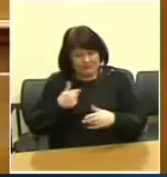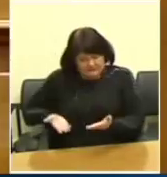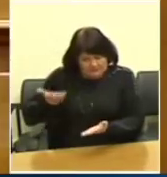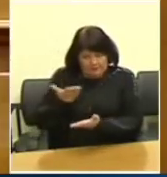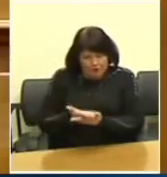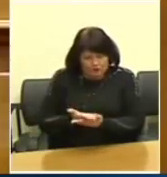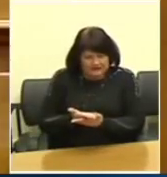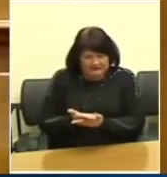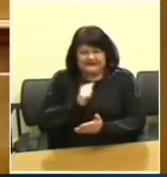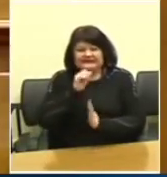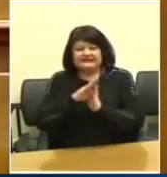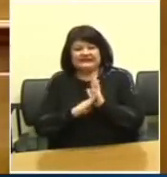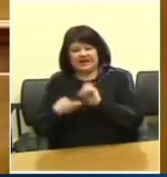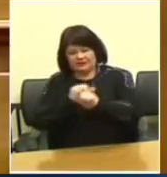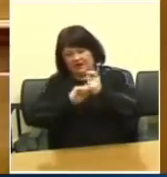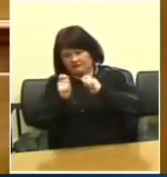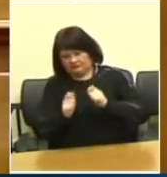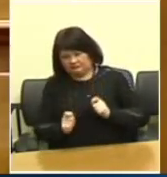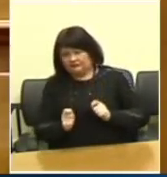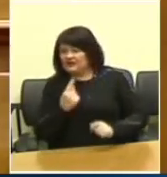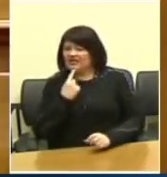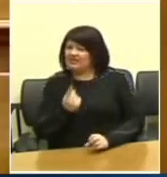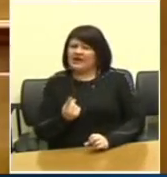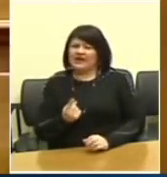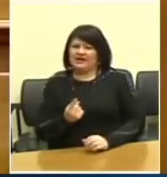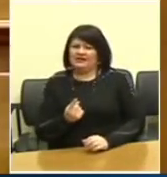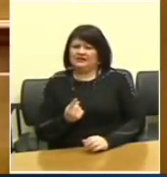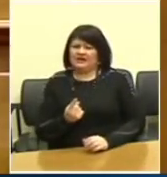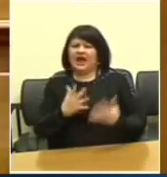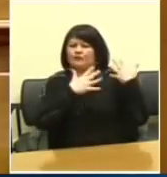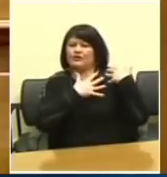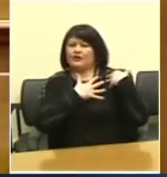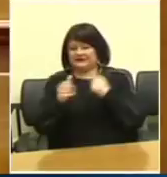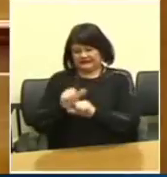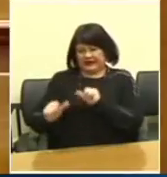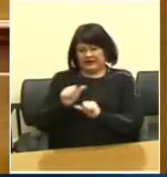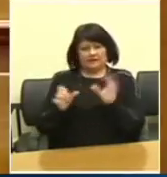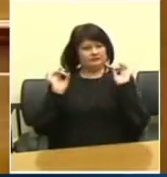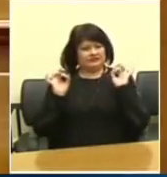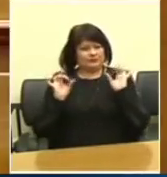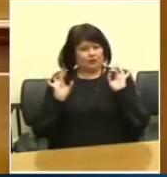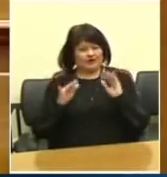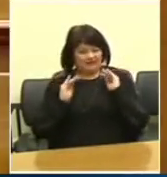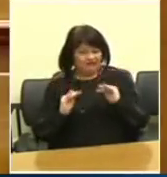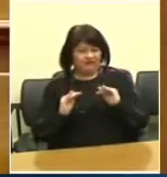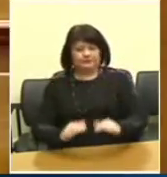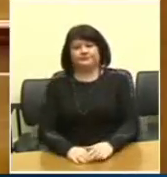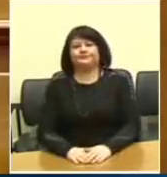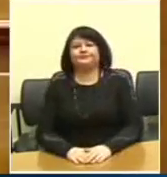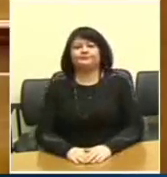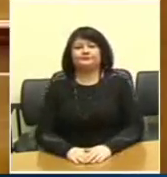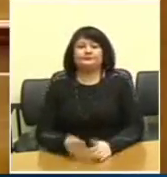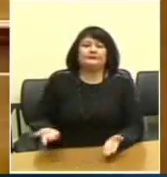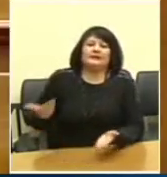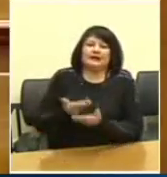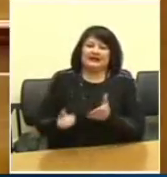τη συνταγματική αναθεώρηση δεν προβλέπει καμία αλλαγή στις αρμοδιότητες. Έρχομαι τώρα στην πρόταση που καταθέτει